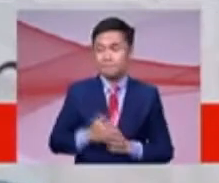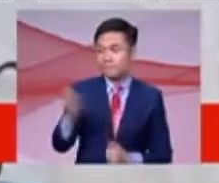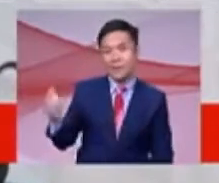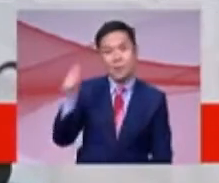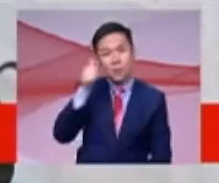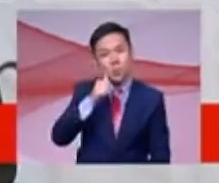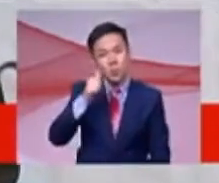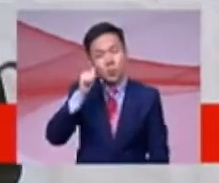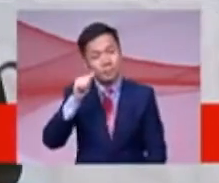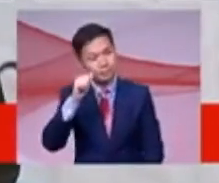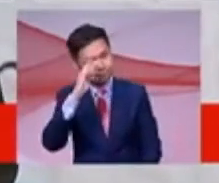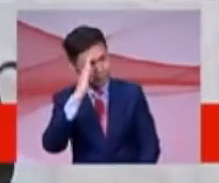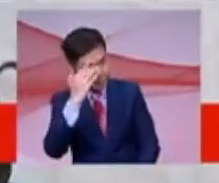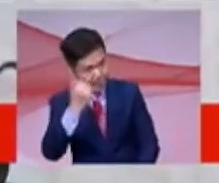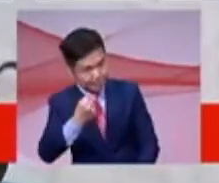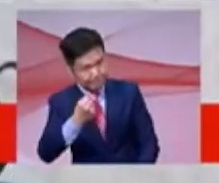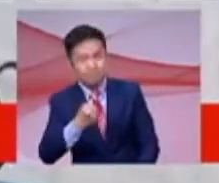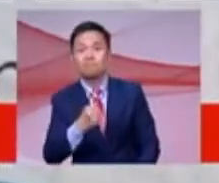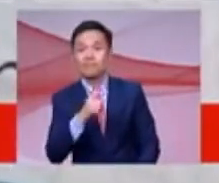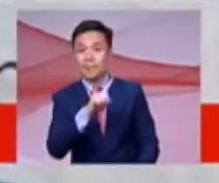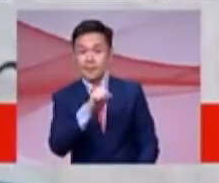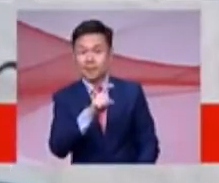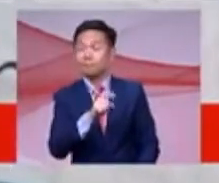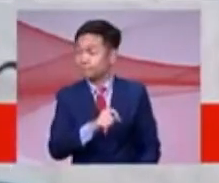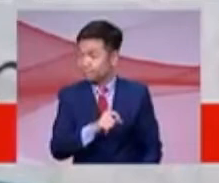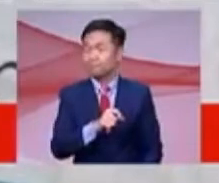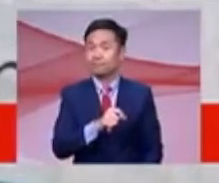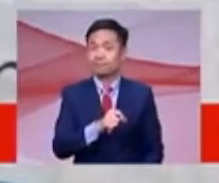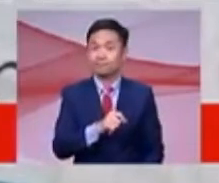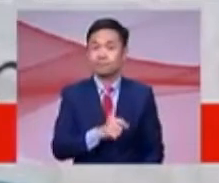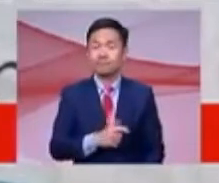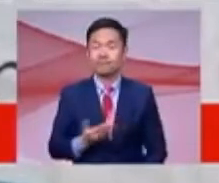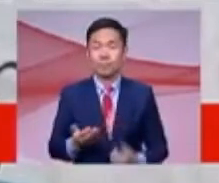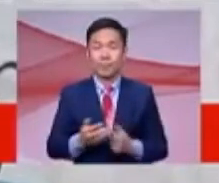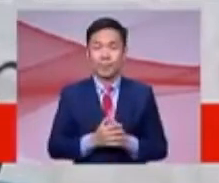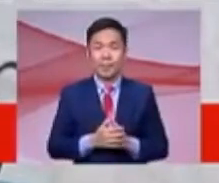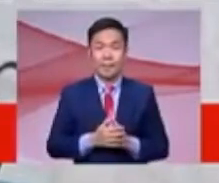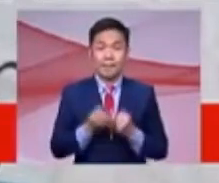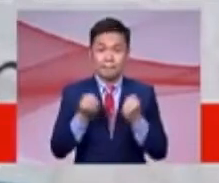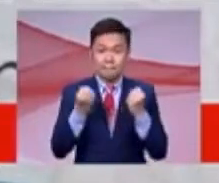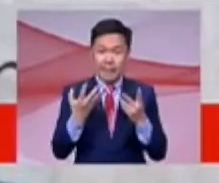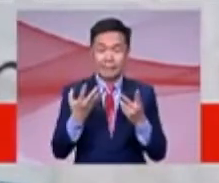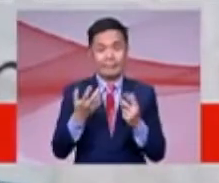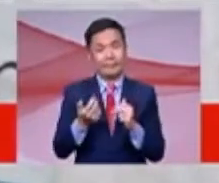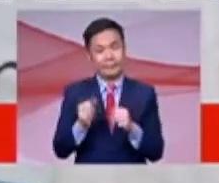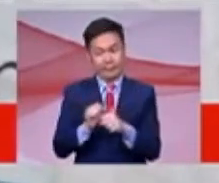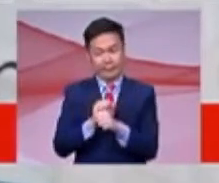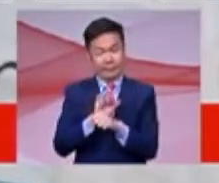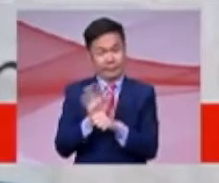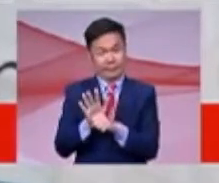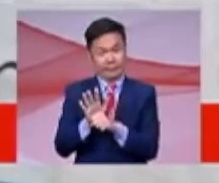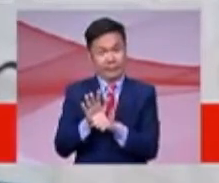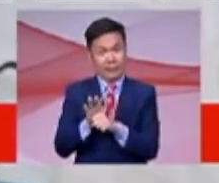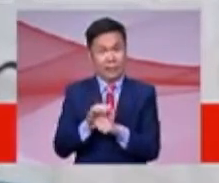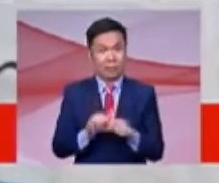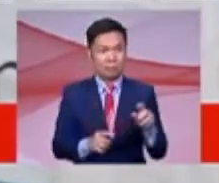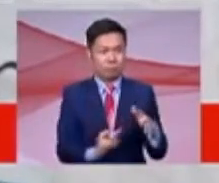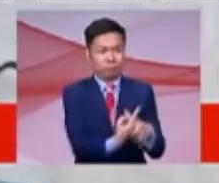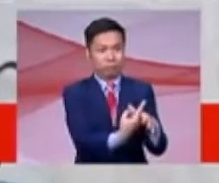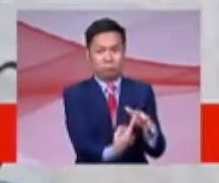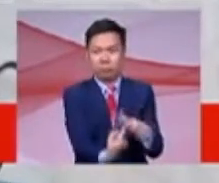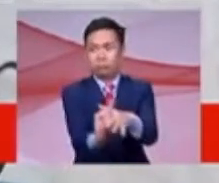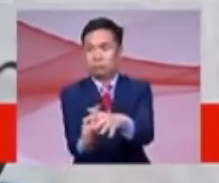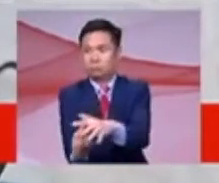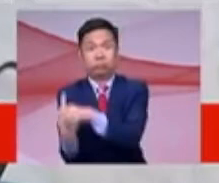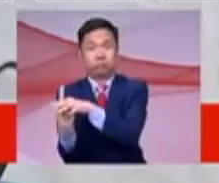Assalamualaikum Tan Sri. Tadi Tan Sri ada kata kebanyakan kes sekarang adalah kes sporadik.